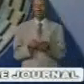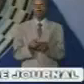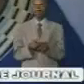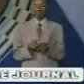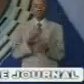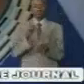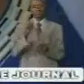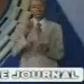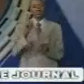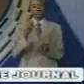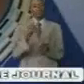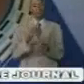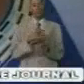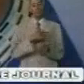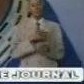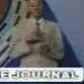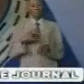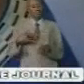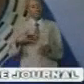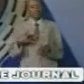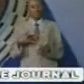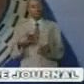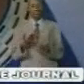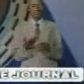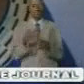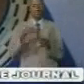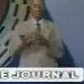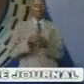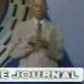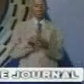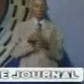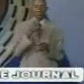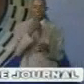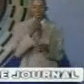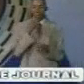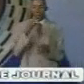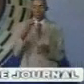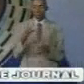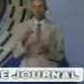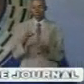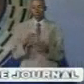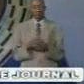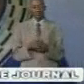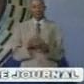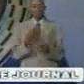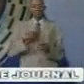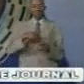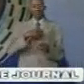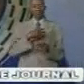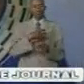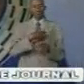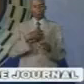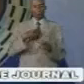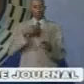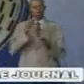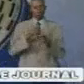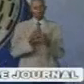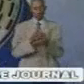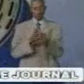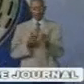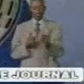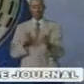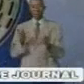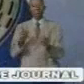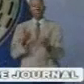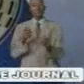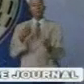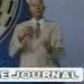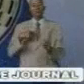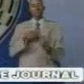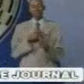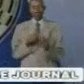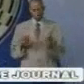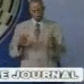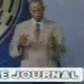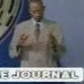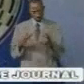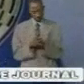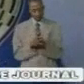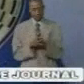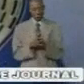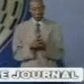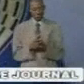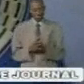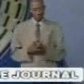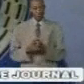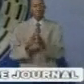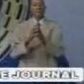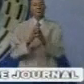donné une identité en tant que francophone. Donc nous ne pouvons pas rester, puisque le problème de l'identité est très important. Nous nous disons qu'il y a des